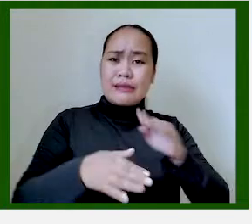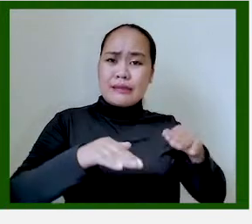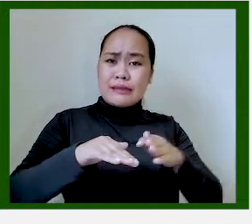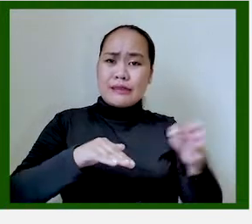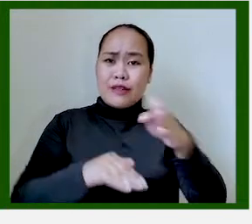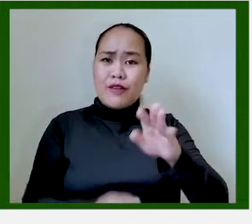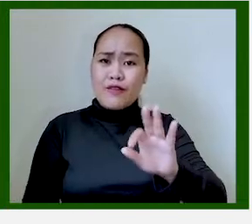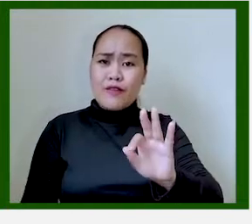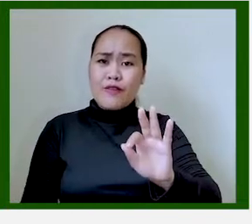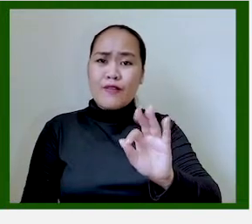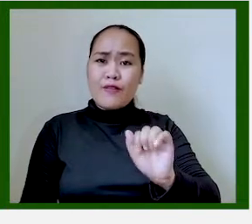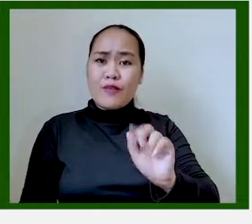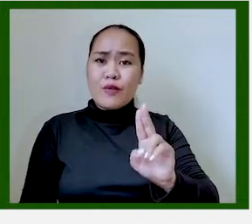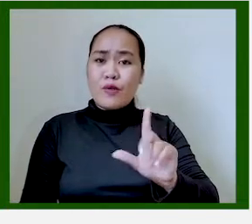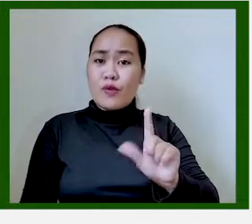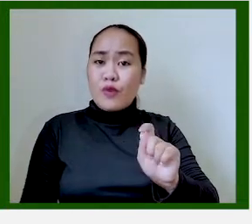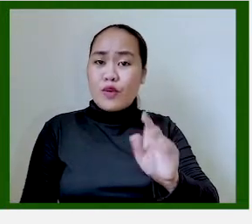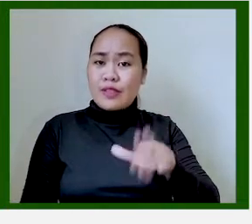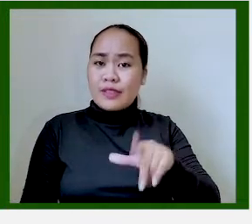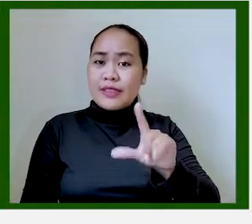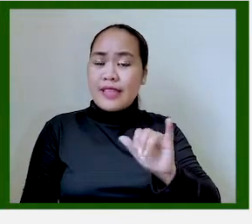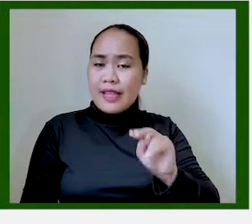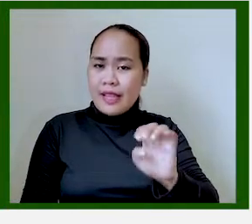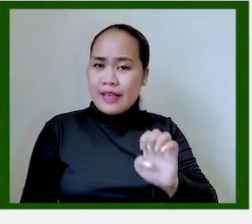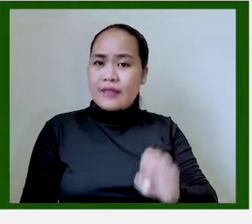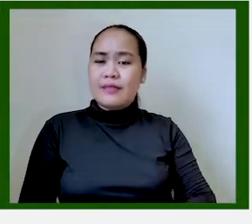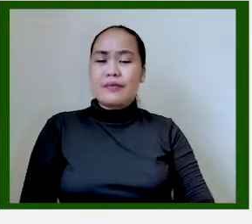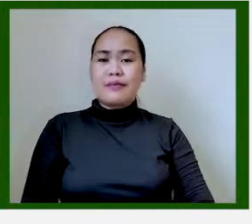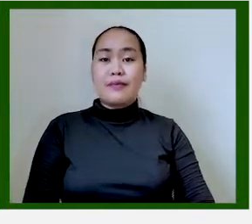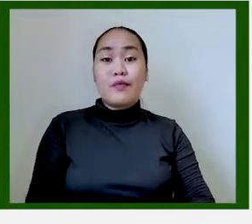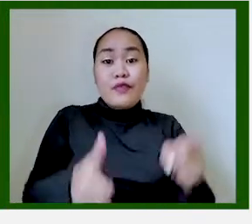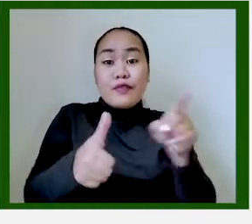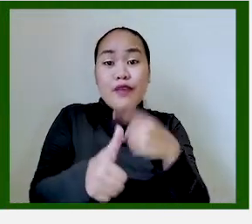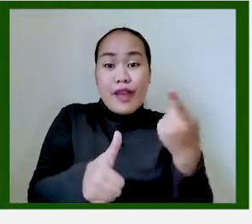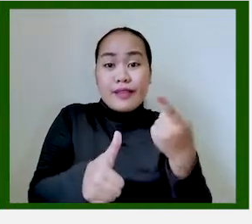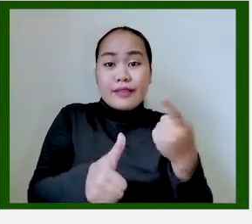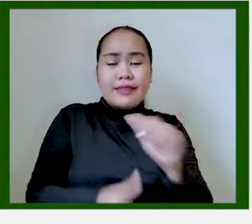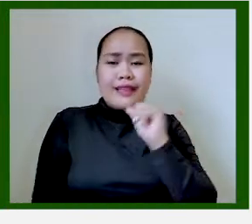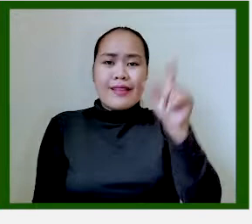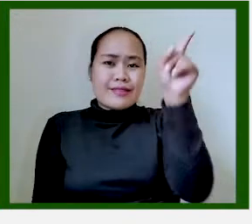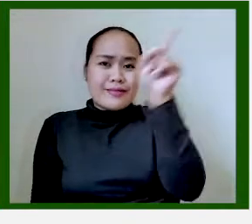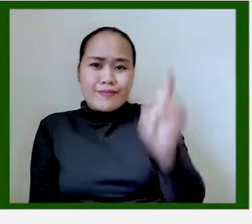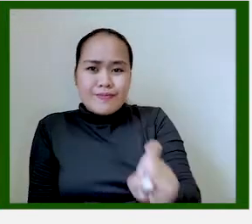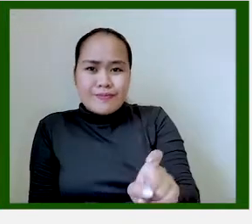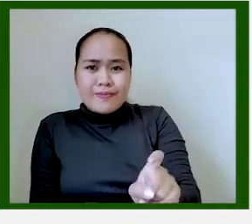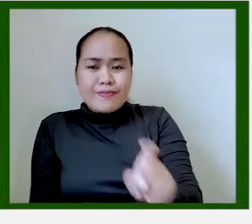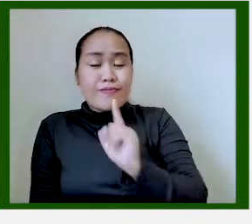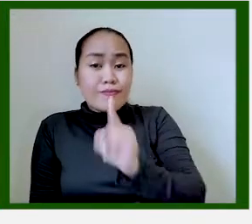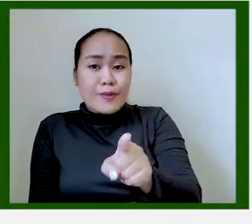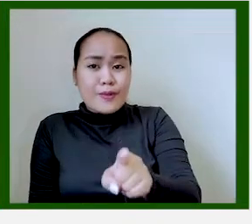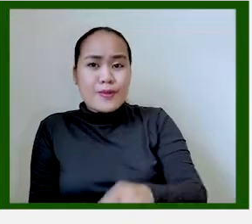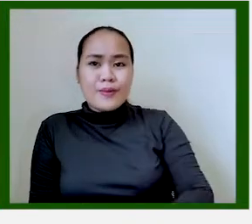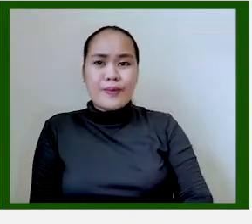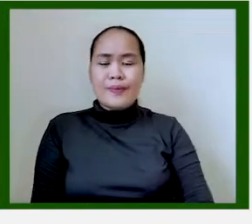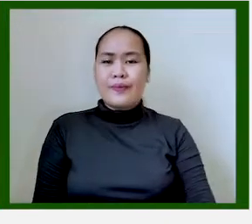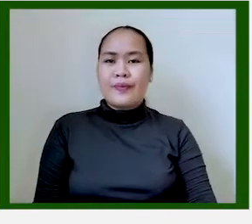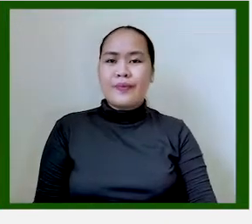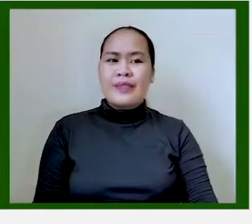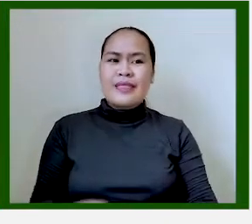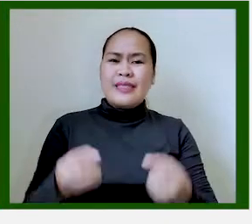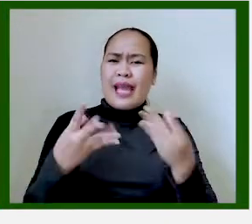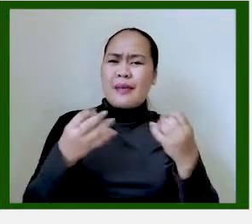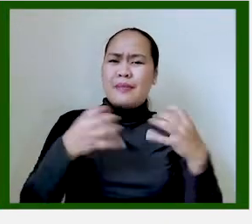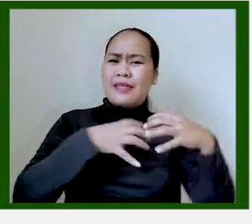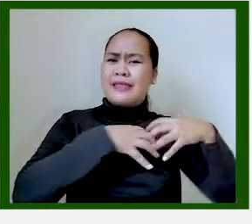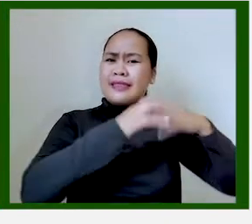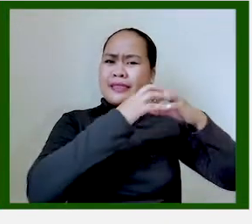So unang-una hindi siya kidlat, no? At tingin ko hindi rin para abutin, no, mas maraming tatamaan muna eh, no, dahil puro